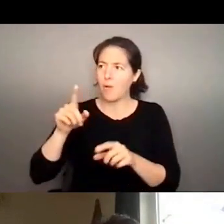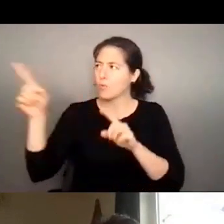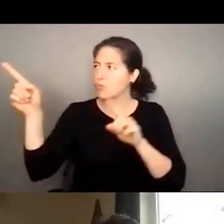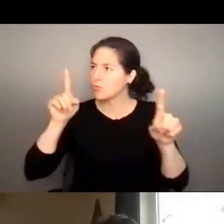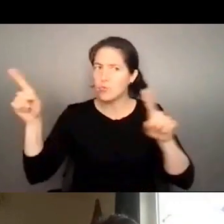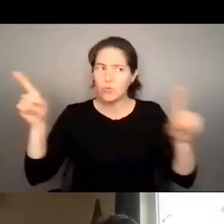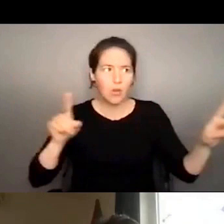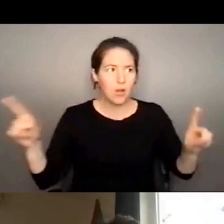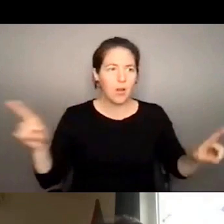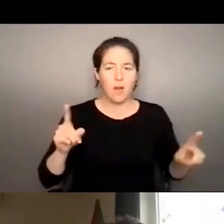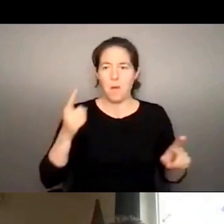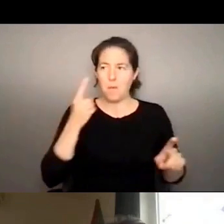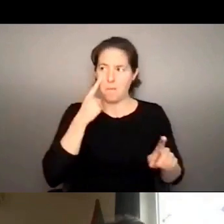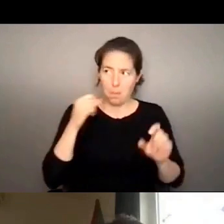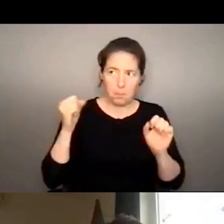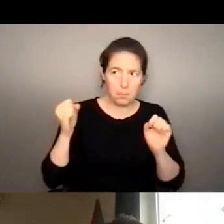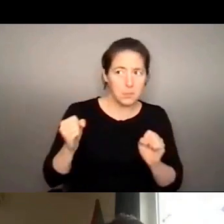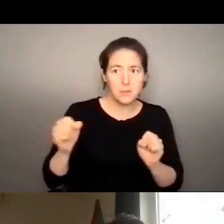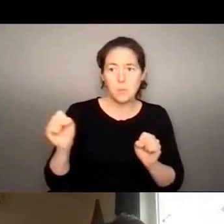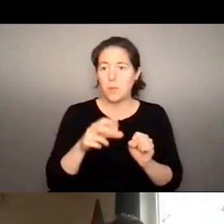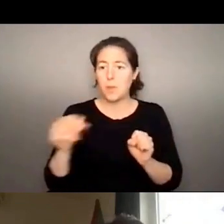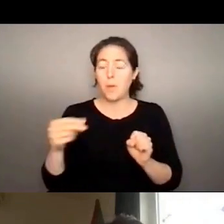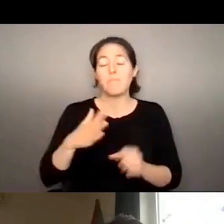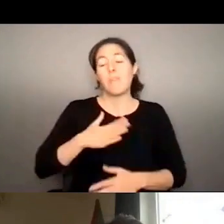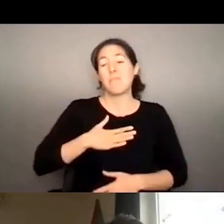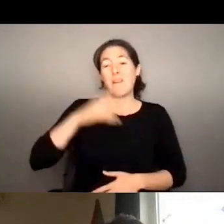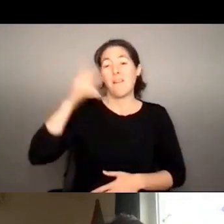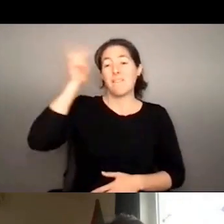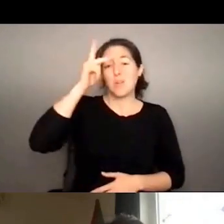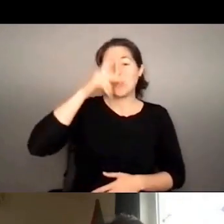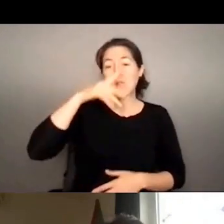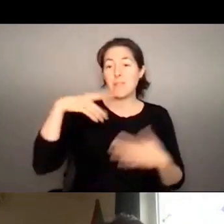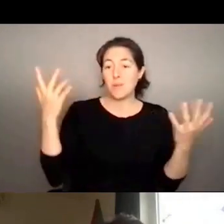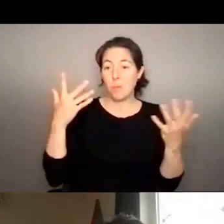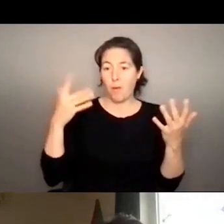Moi, je sais que, en fait, ma philosophie, c'est que j'observe